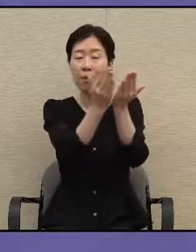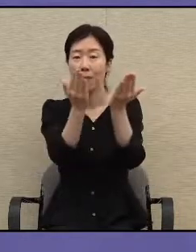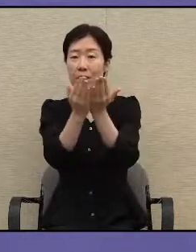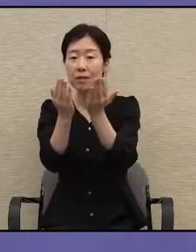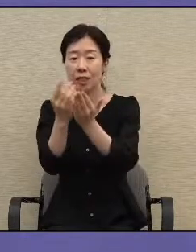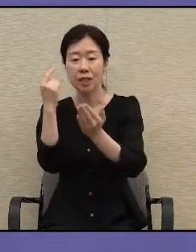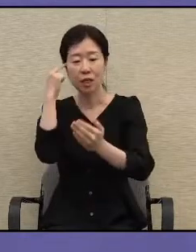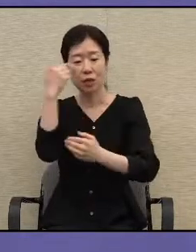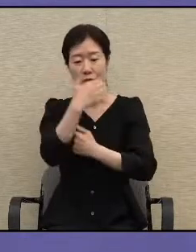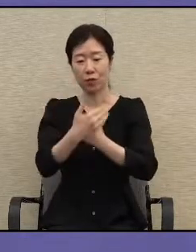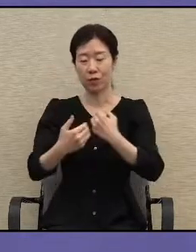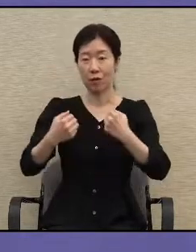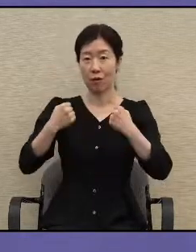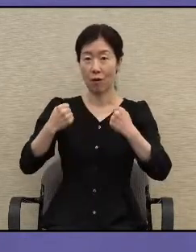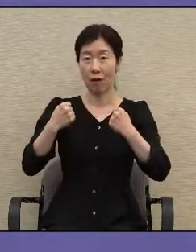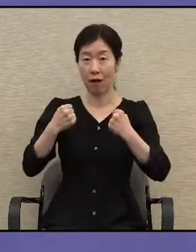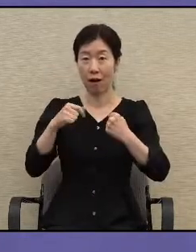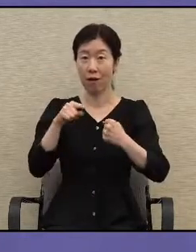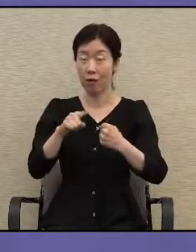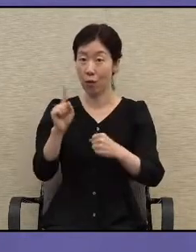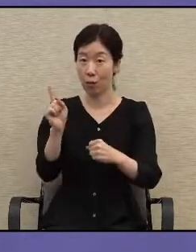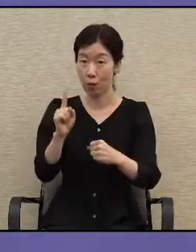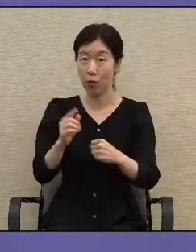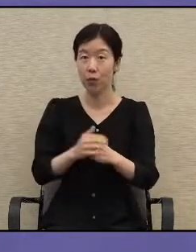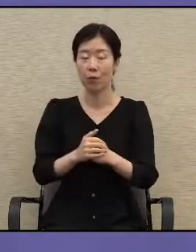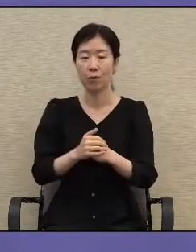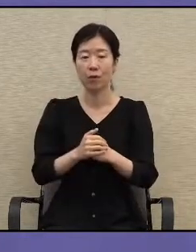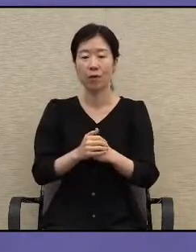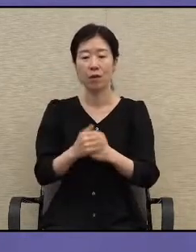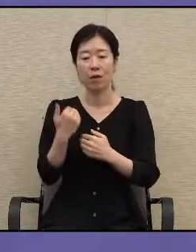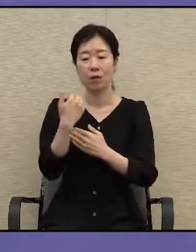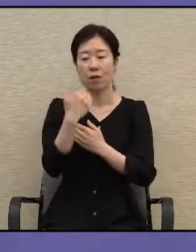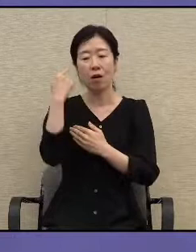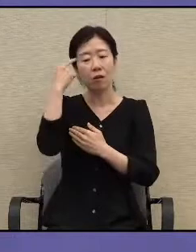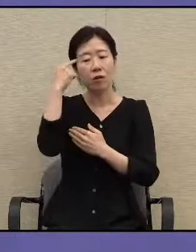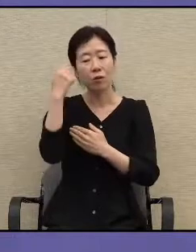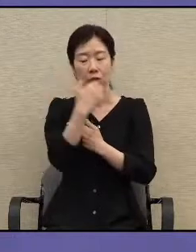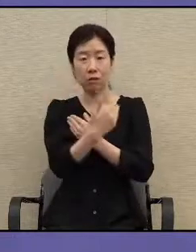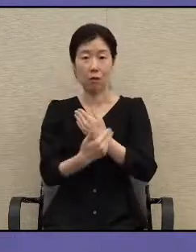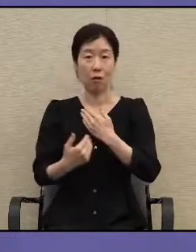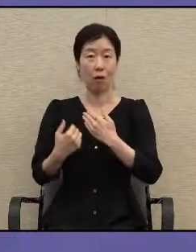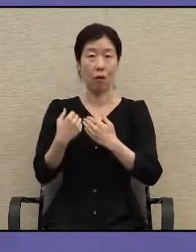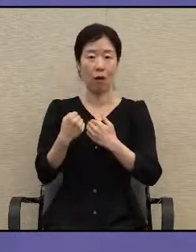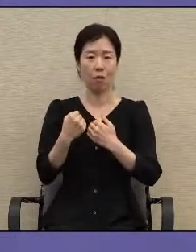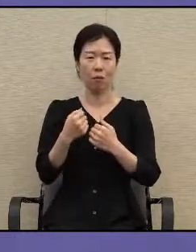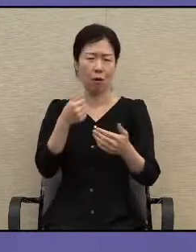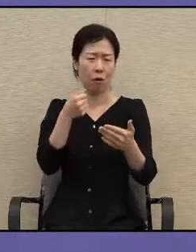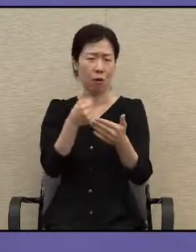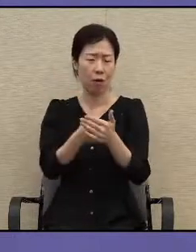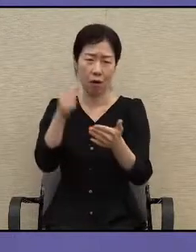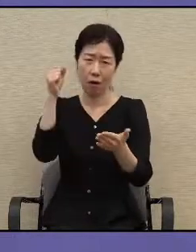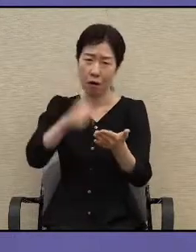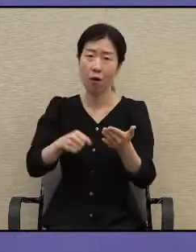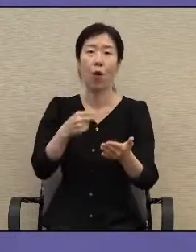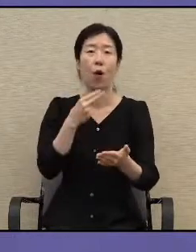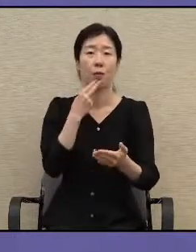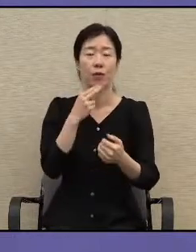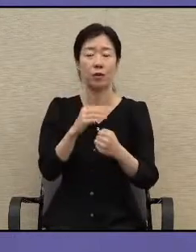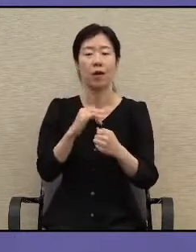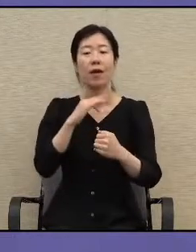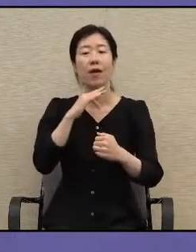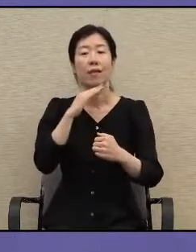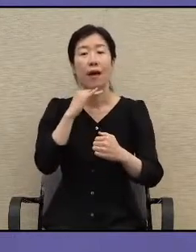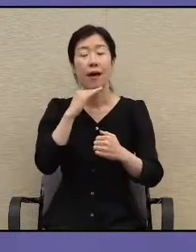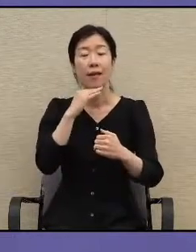개념에 있어서 일단 정신건강이라는 것은 굉장히 유동적입니다. 특히 이 어떤 생애에 따라서 여러 가지